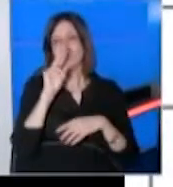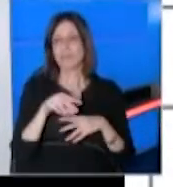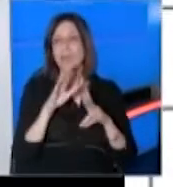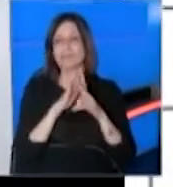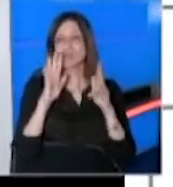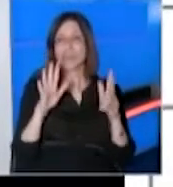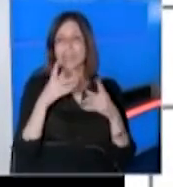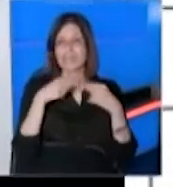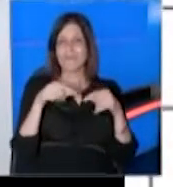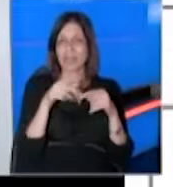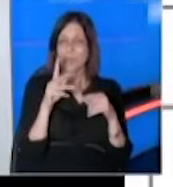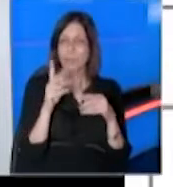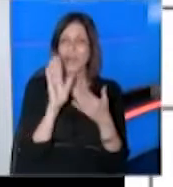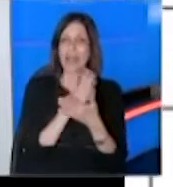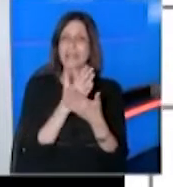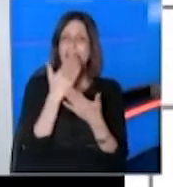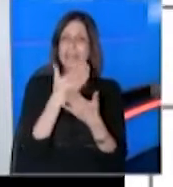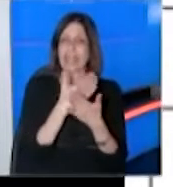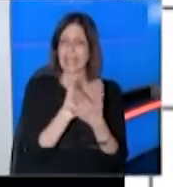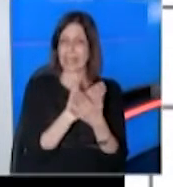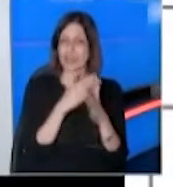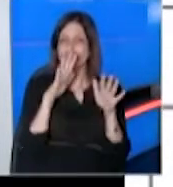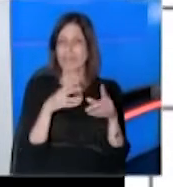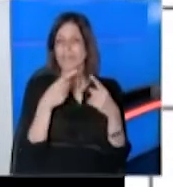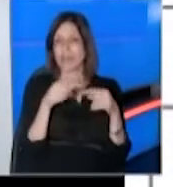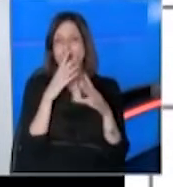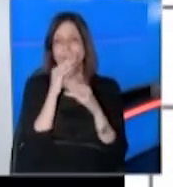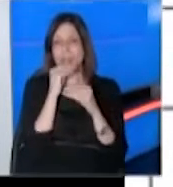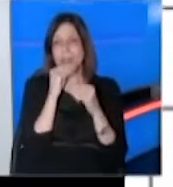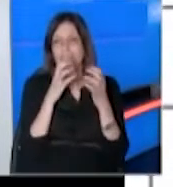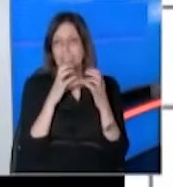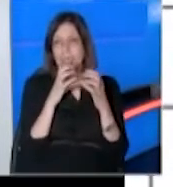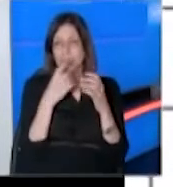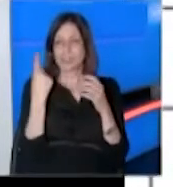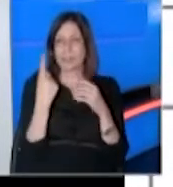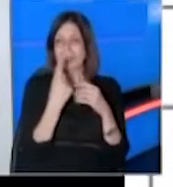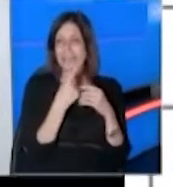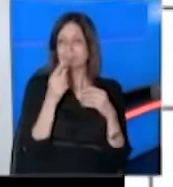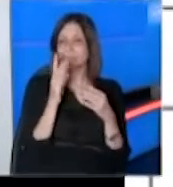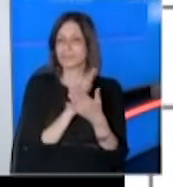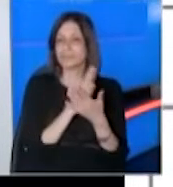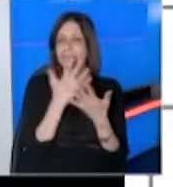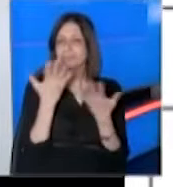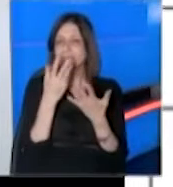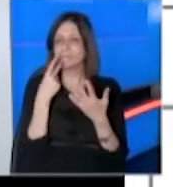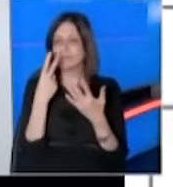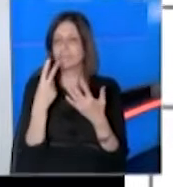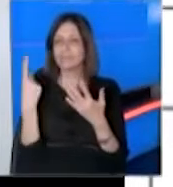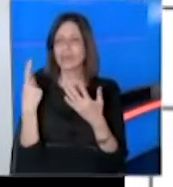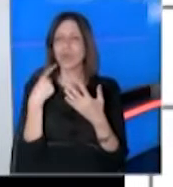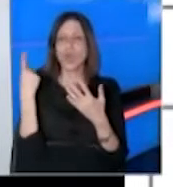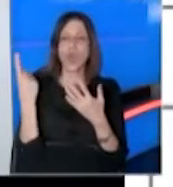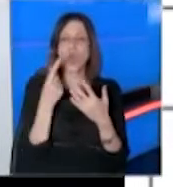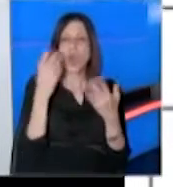ב-2018 אוקיי. אותה ועדת פרוגרמות קבעה תקן. יושבת אותה ועדה, לא רק מדברת על קיבוץ פרטני, היא גם קובעת איך ייראה למשל כל הנגב